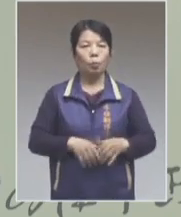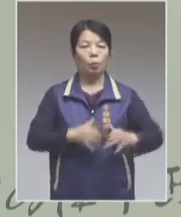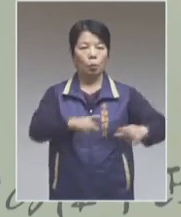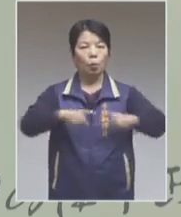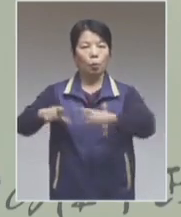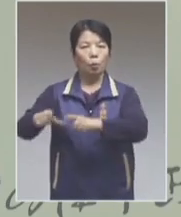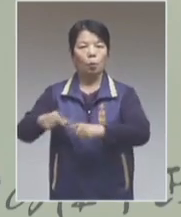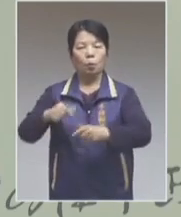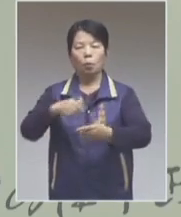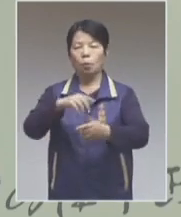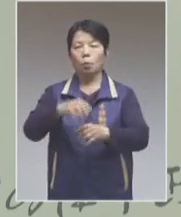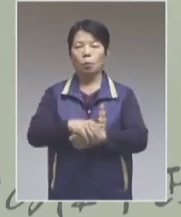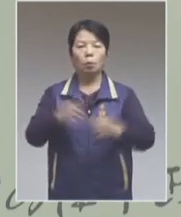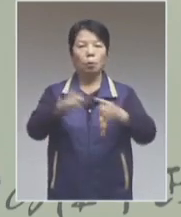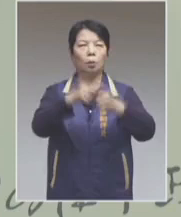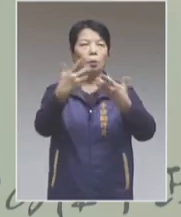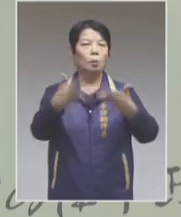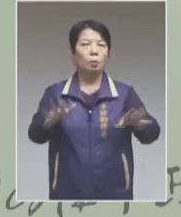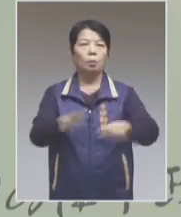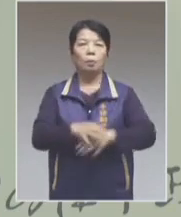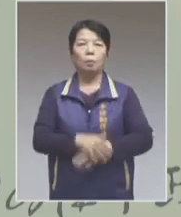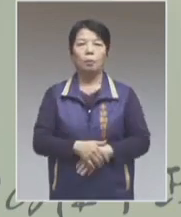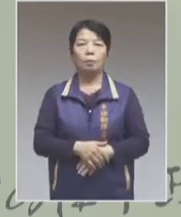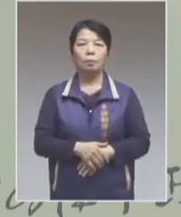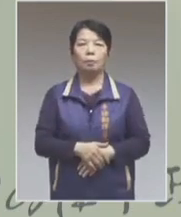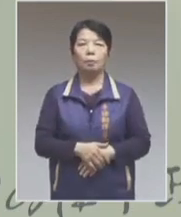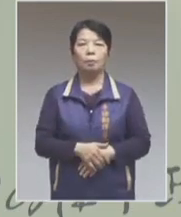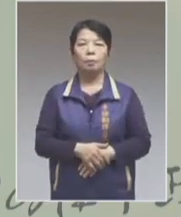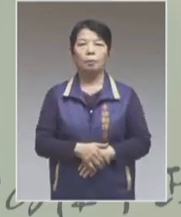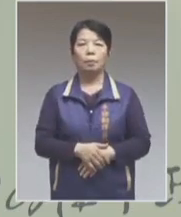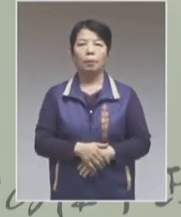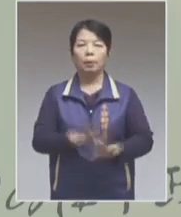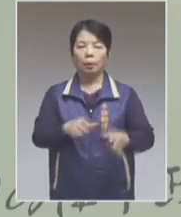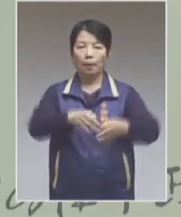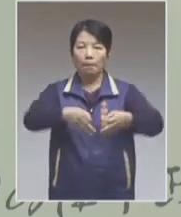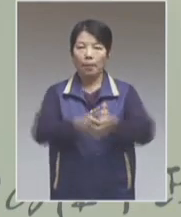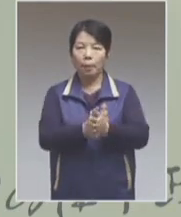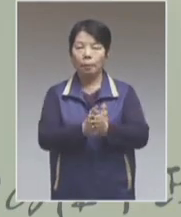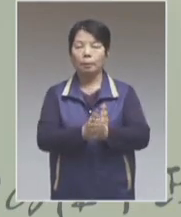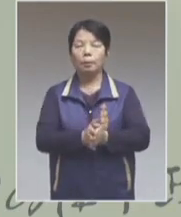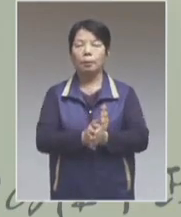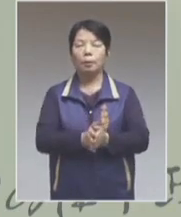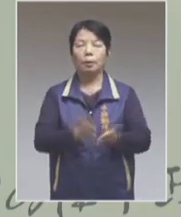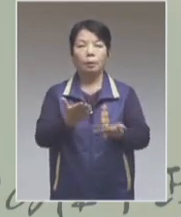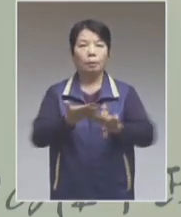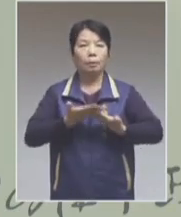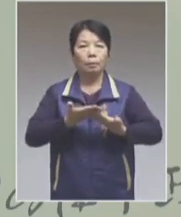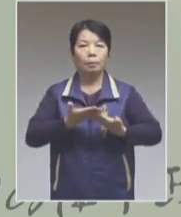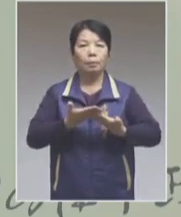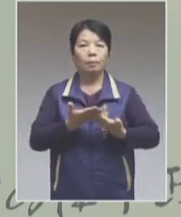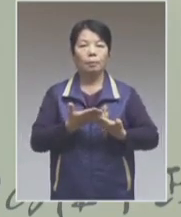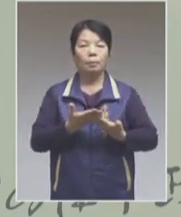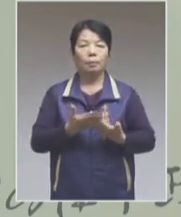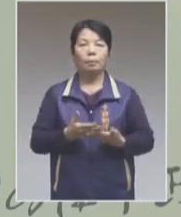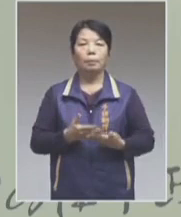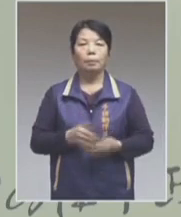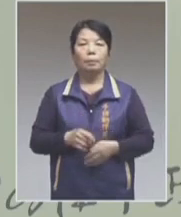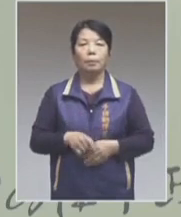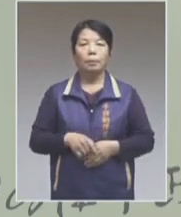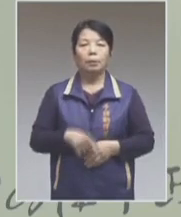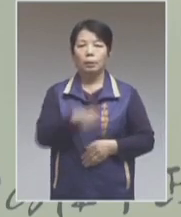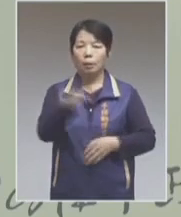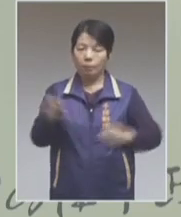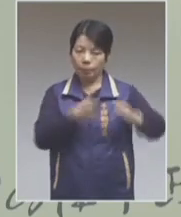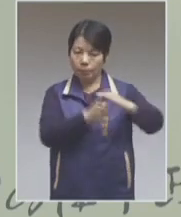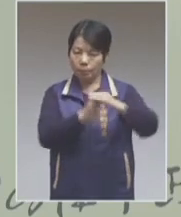多，那他们也立刻也提供我们这个他们所这个进行